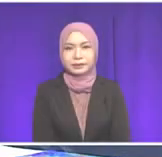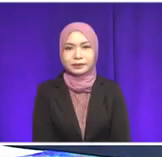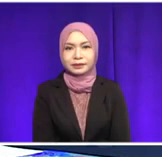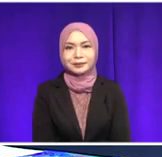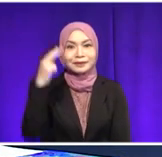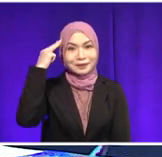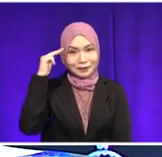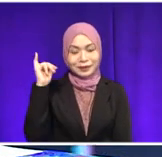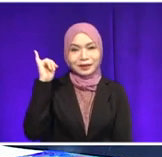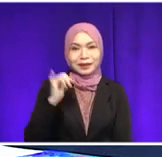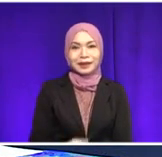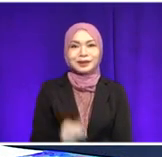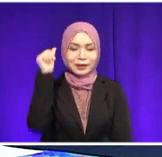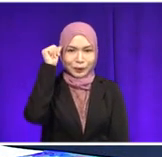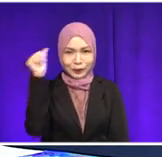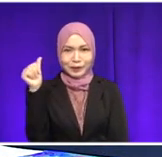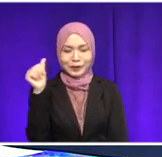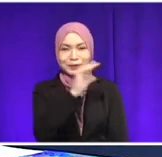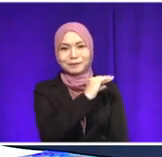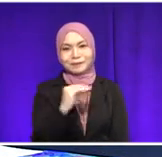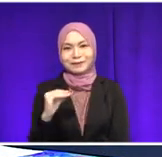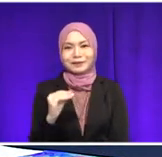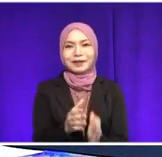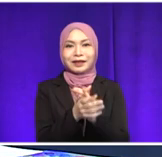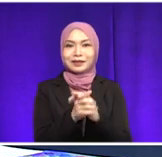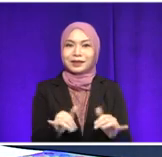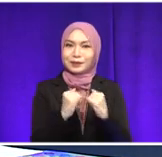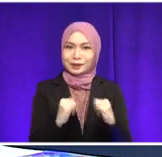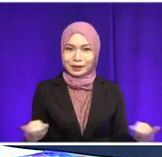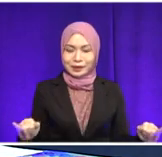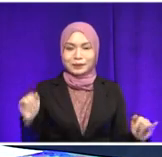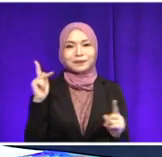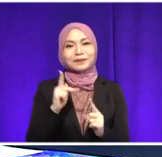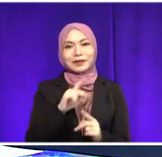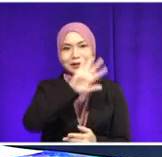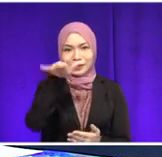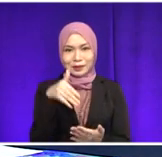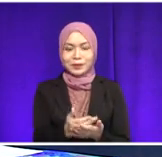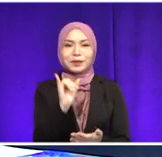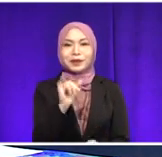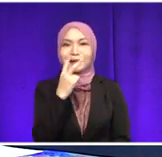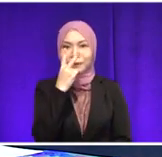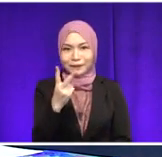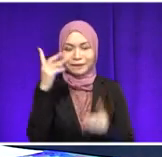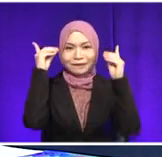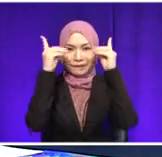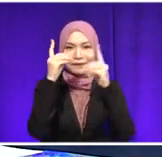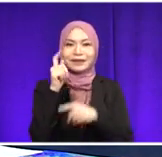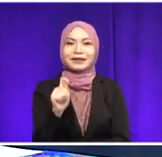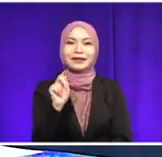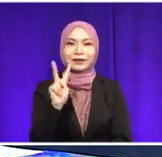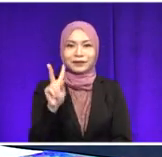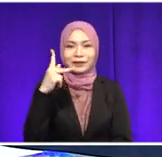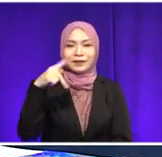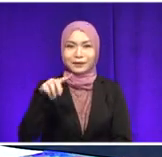Hello Assalamualaikum dan salam sejahtera kepada semua yang sudah menyaksikan slot mendengar rendah didetv KPM bersama